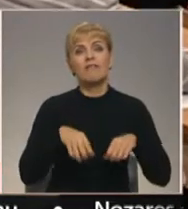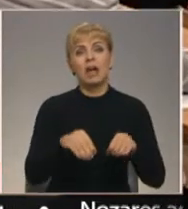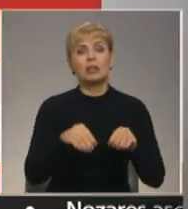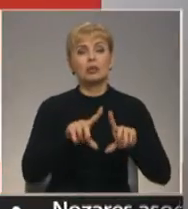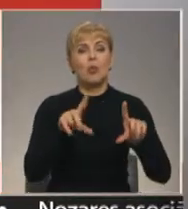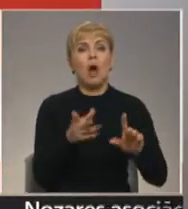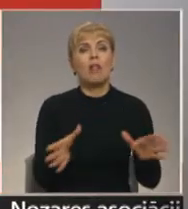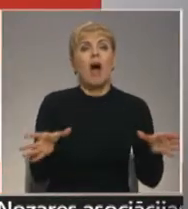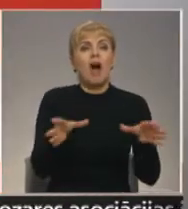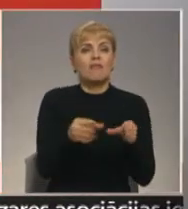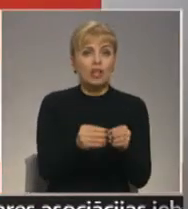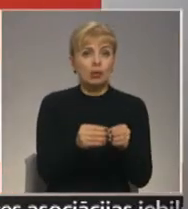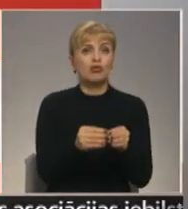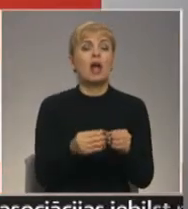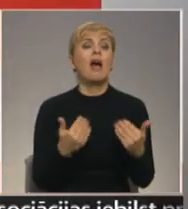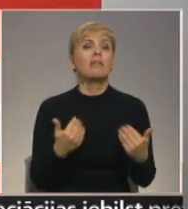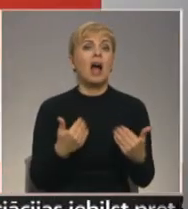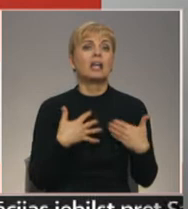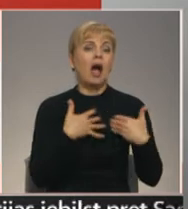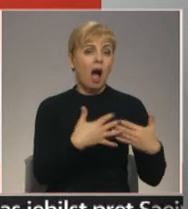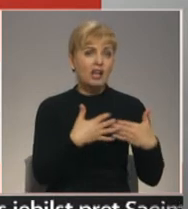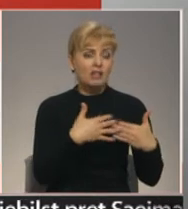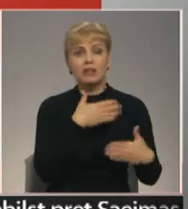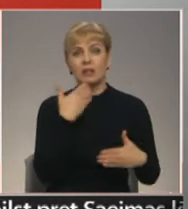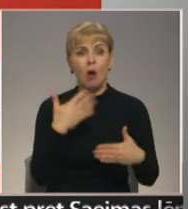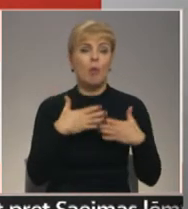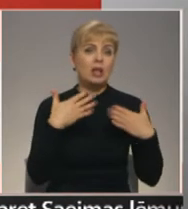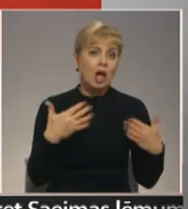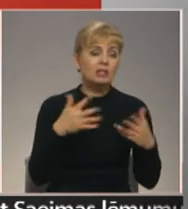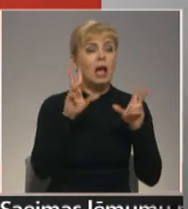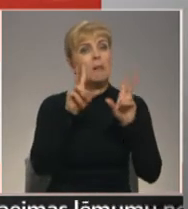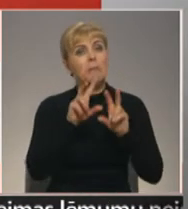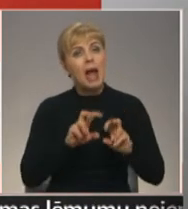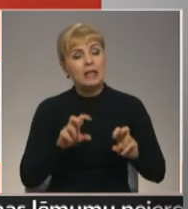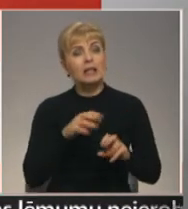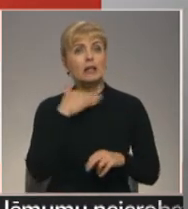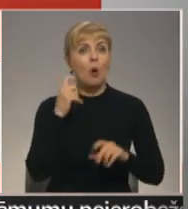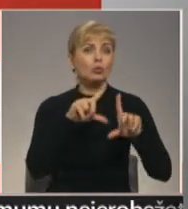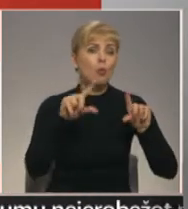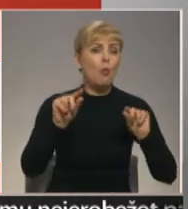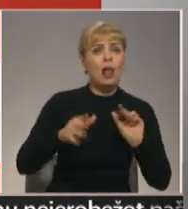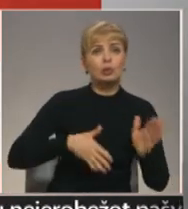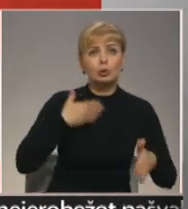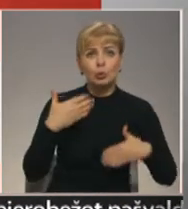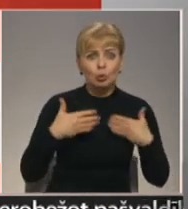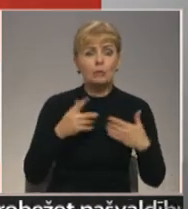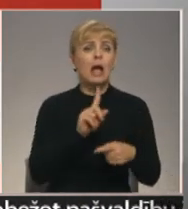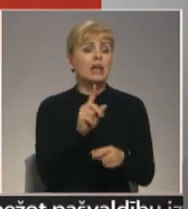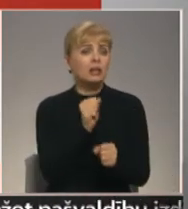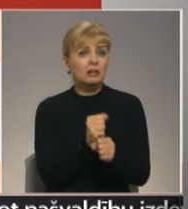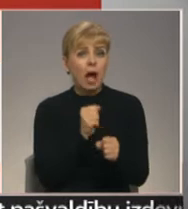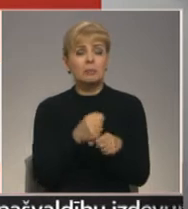Tā aktivitāte nav tik liela, tā kā domāju, šis pētījums, par kuru daudz skolas tik ļoti sacels, tas tiešām ir darba